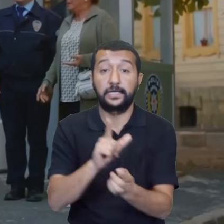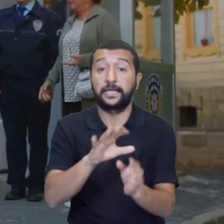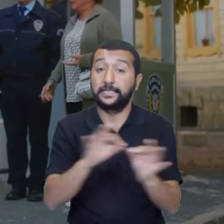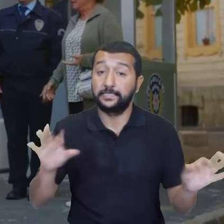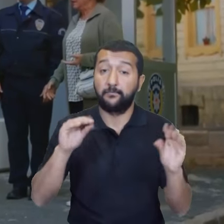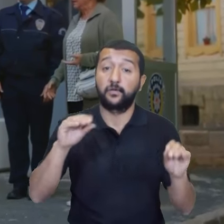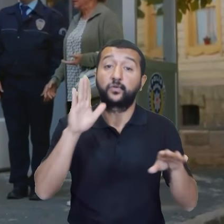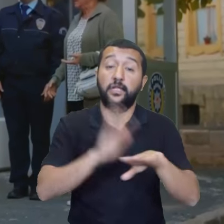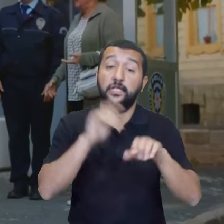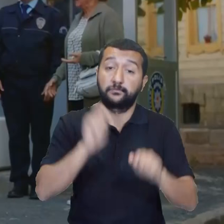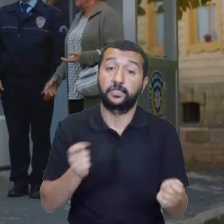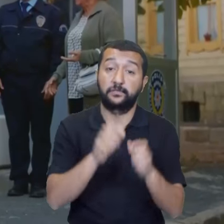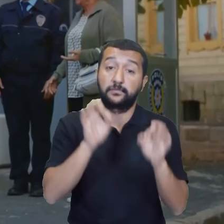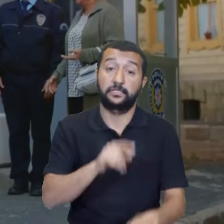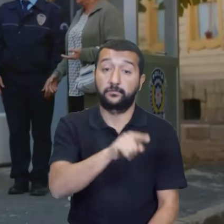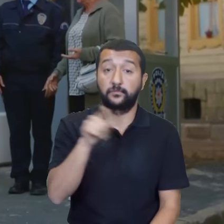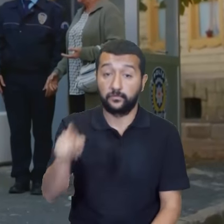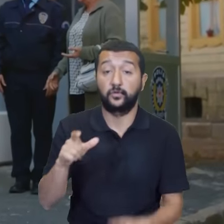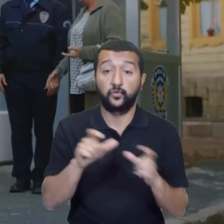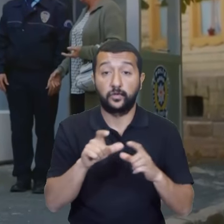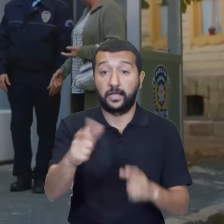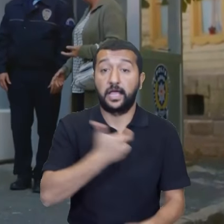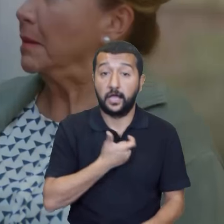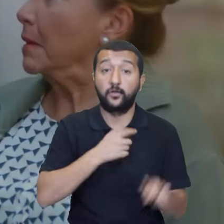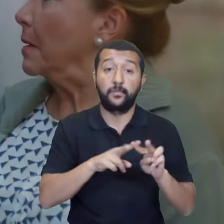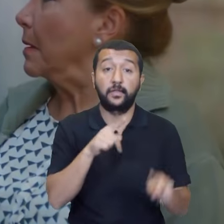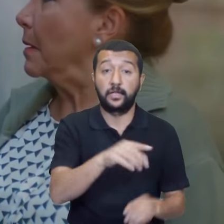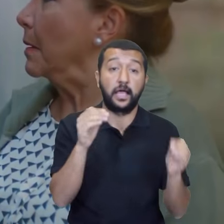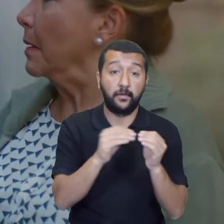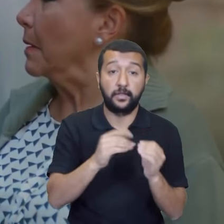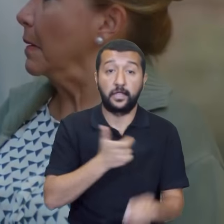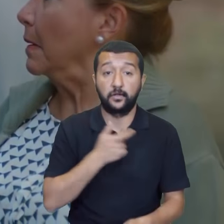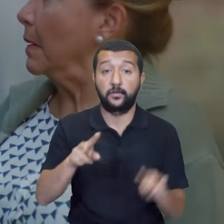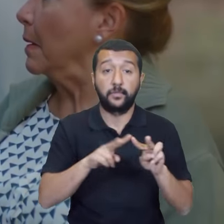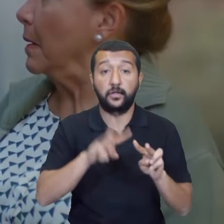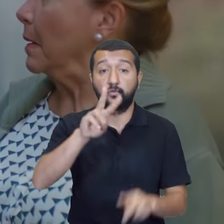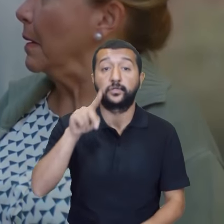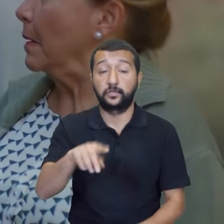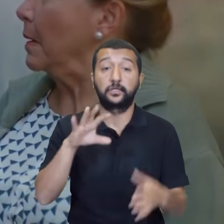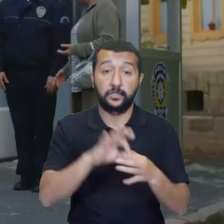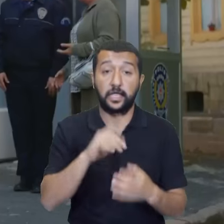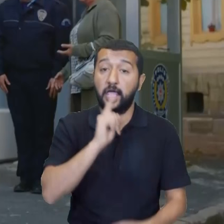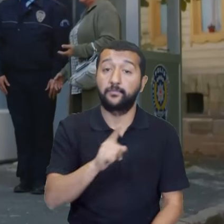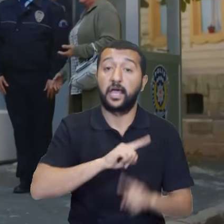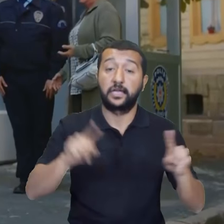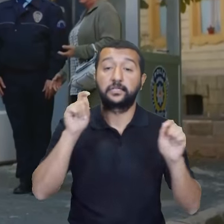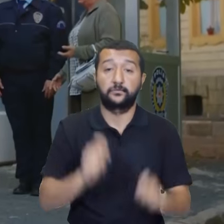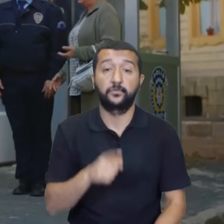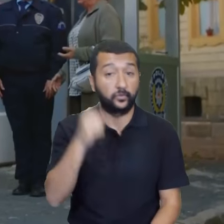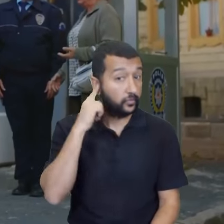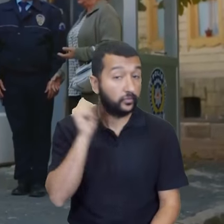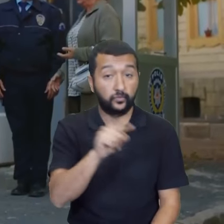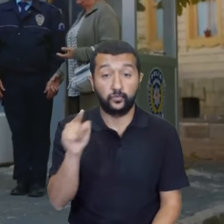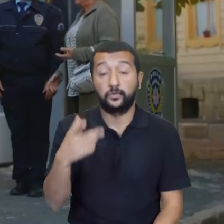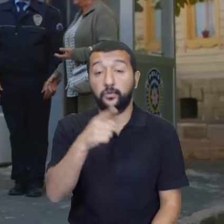gereksiz yere meşgul etmekten işlem başlatacağım hakkınızda. Süleyman, kanun ve madde... Kabahatler Kanunu madde 32 komiserim. Emre aykırı davranış.